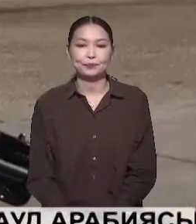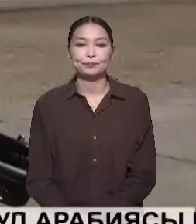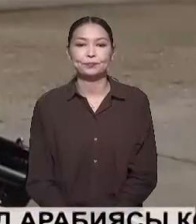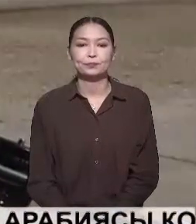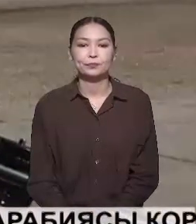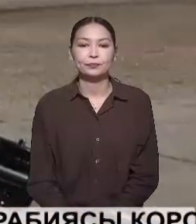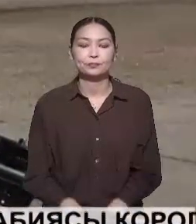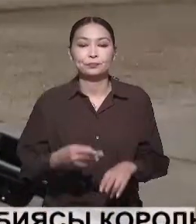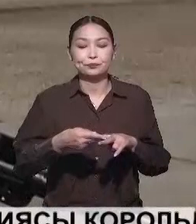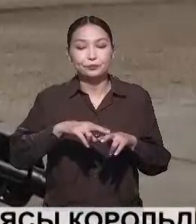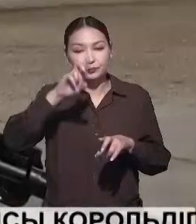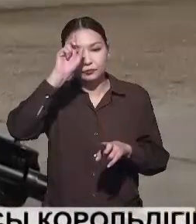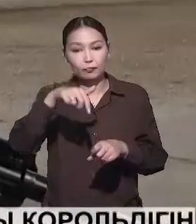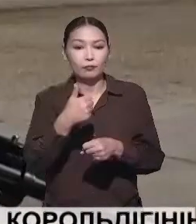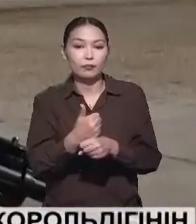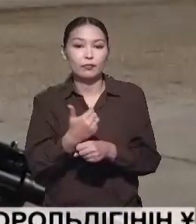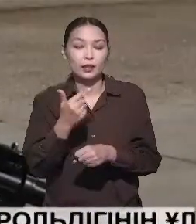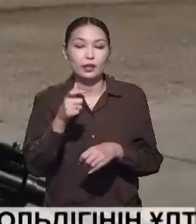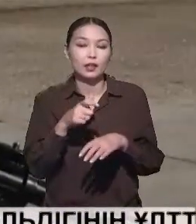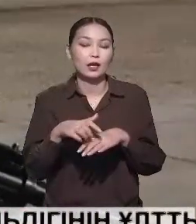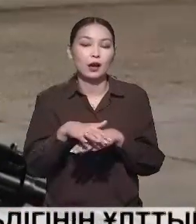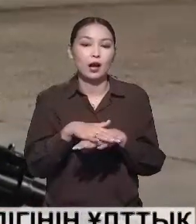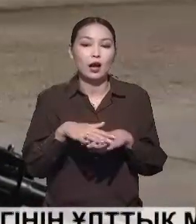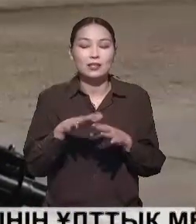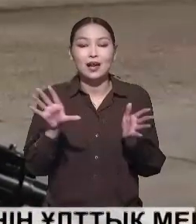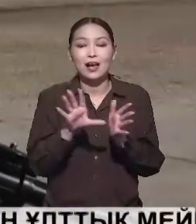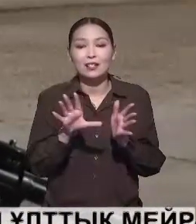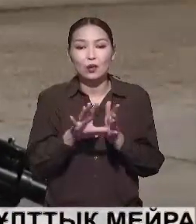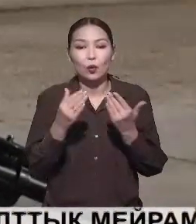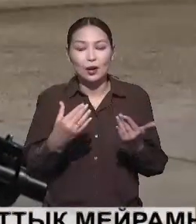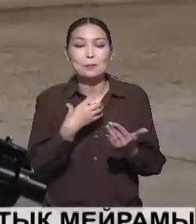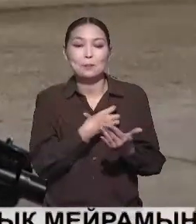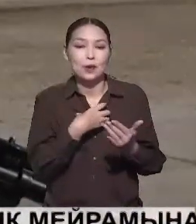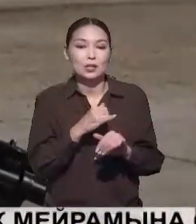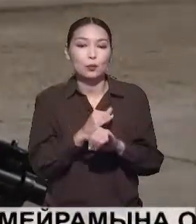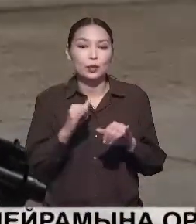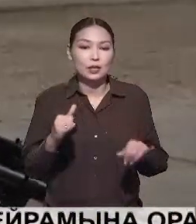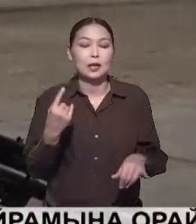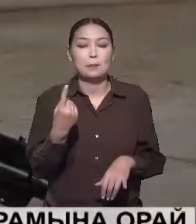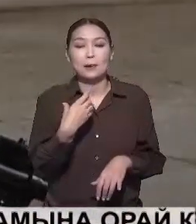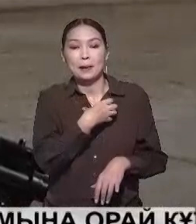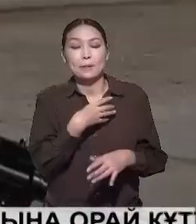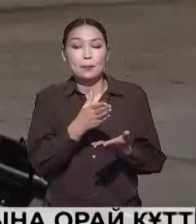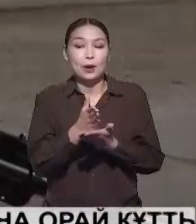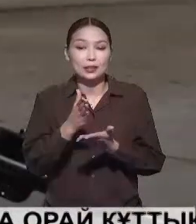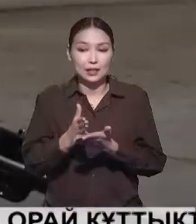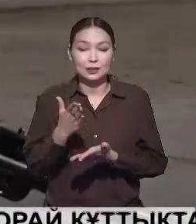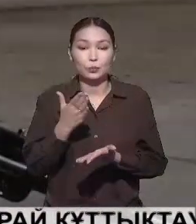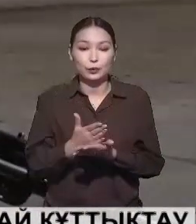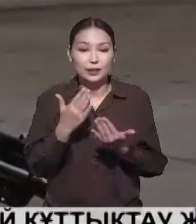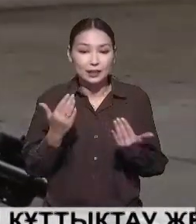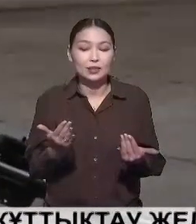Бұл мемлекет басшысының халық үніне құлақ асатын концепциясын іске асырудағы ең бір негізгі бағыттарының бірі.